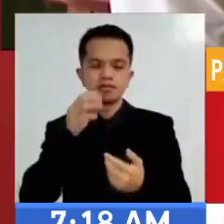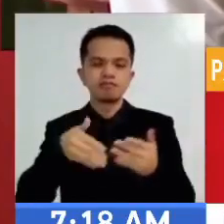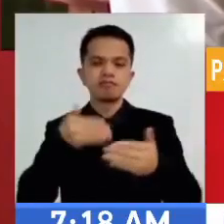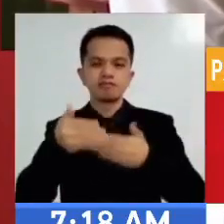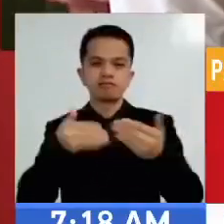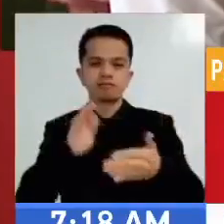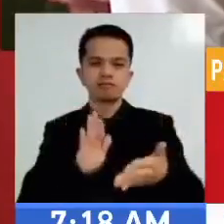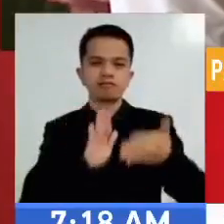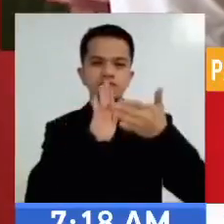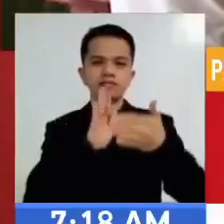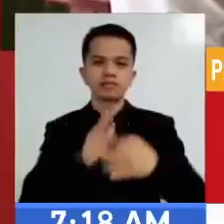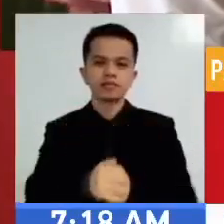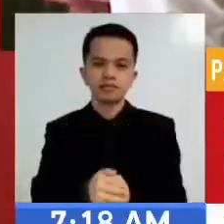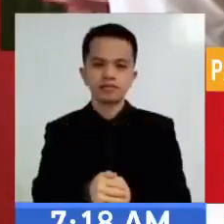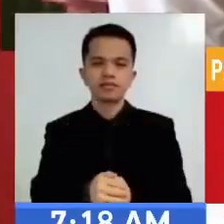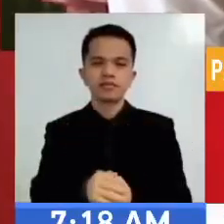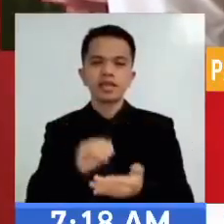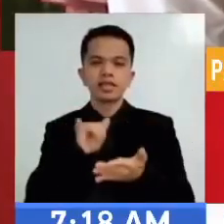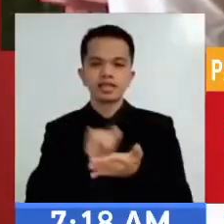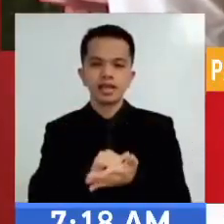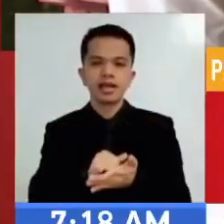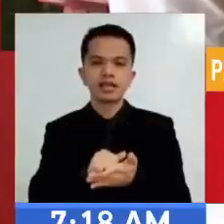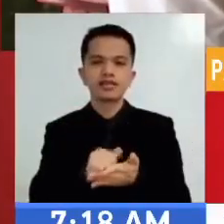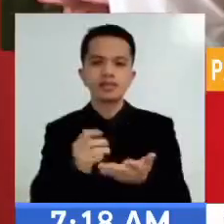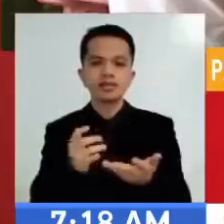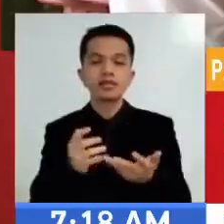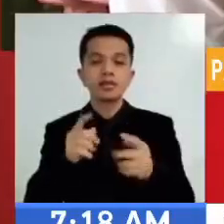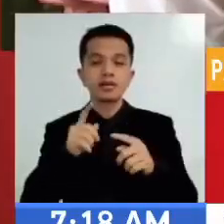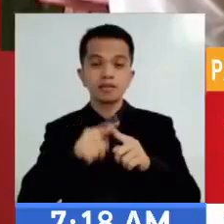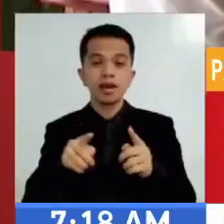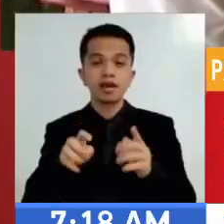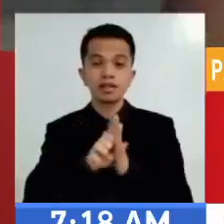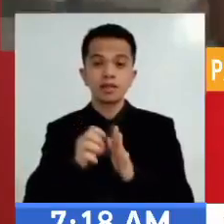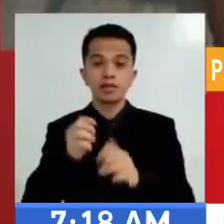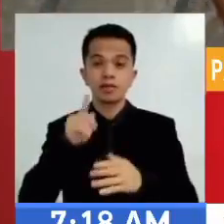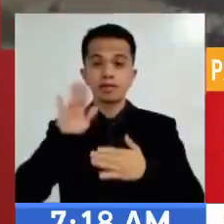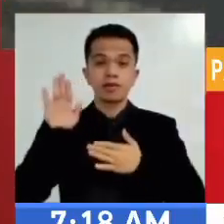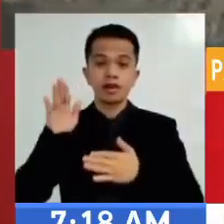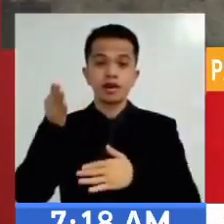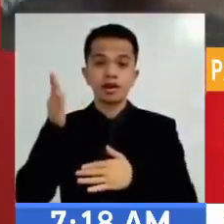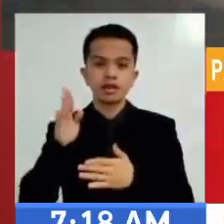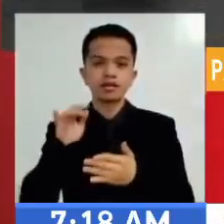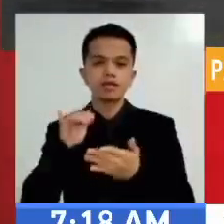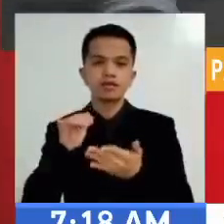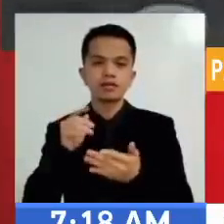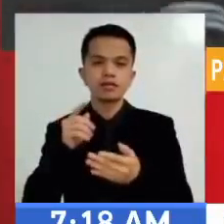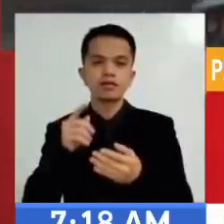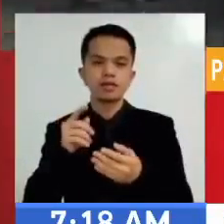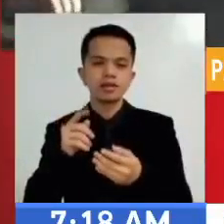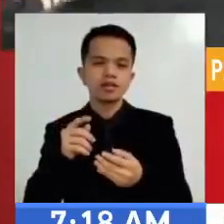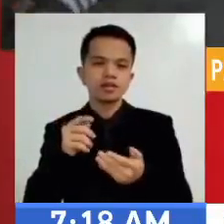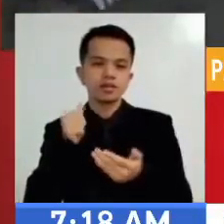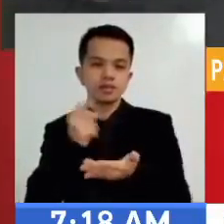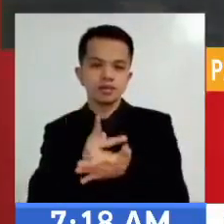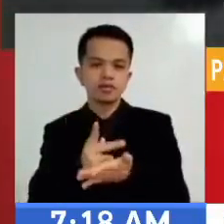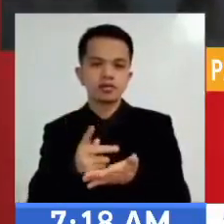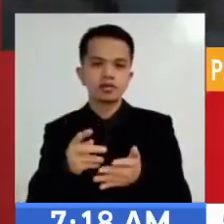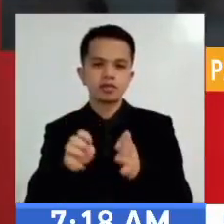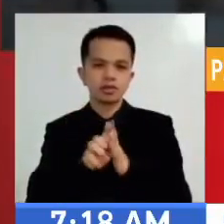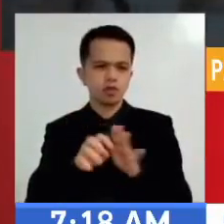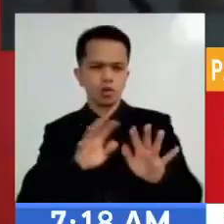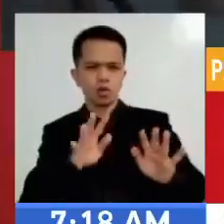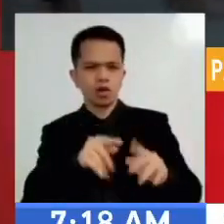doon ka magbibigay ng meaning. Pero pag nangako ko sa Diyos sa isang pabor na binigay sa'yo, mahirap naman sabi ng simbahan, huwag mong sundin yung pinangako